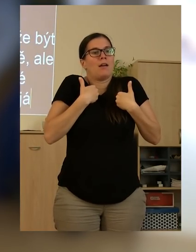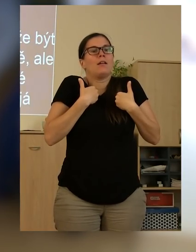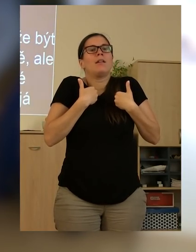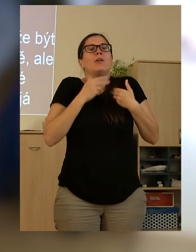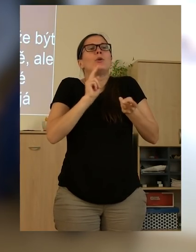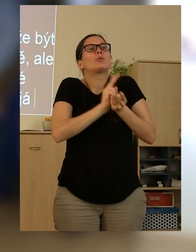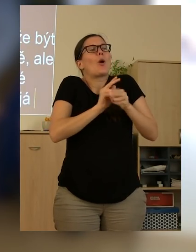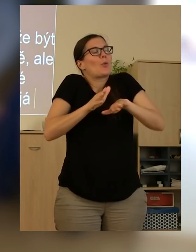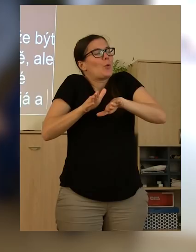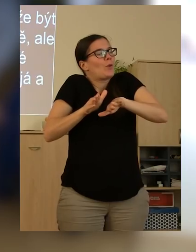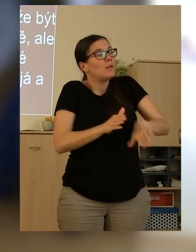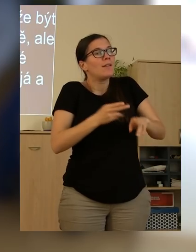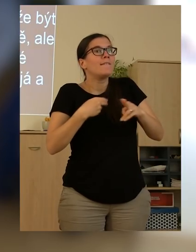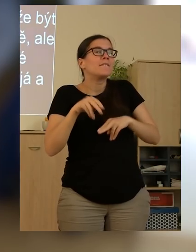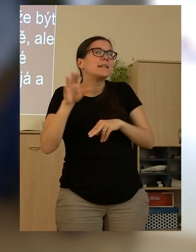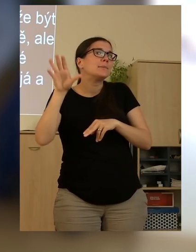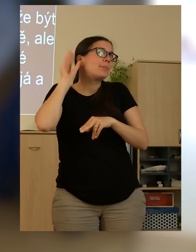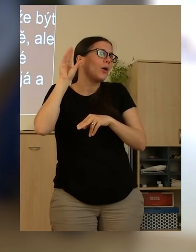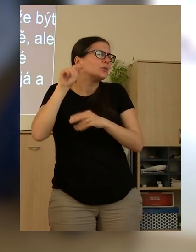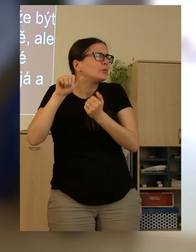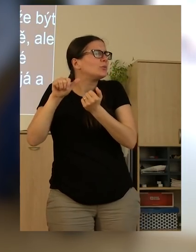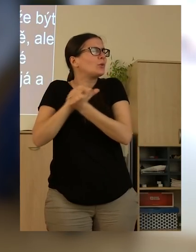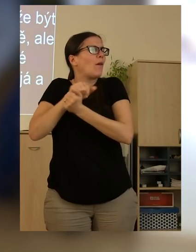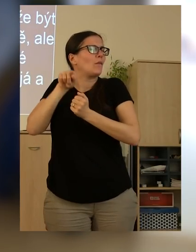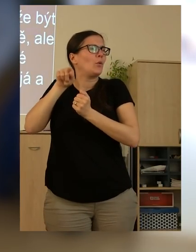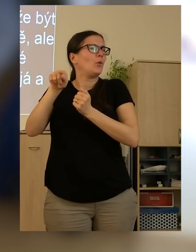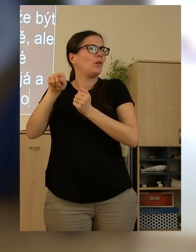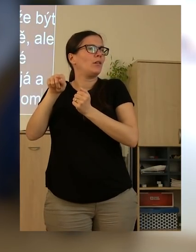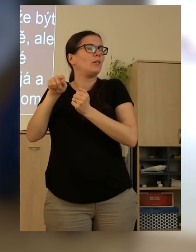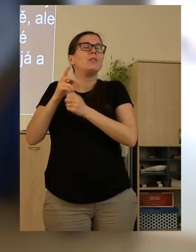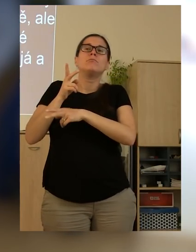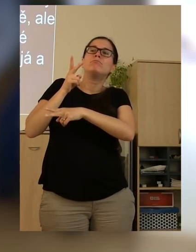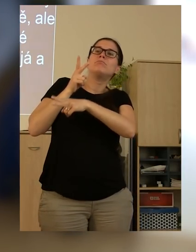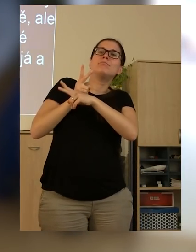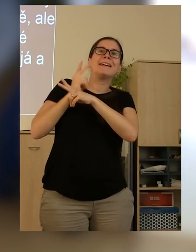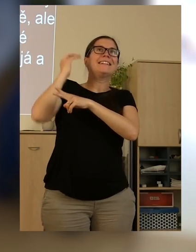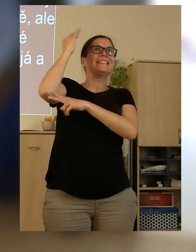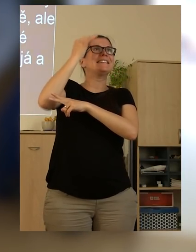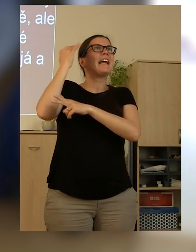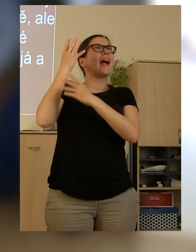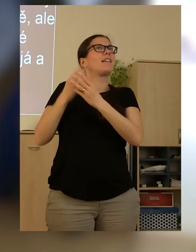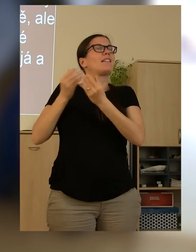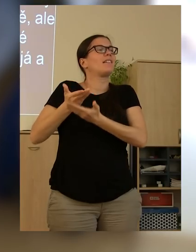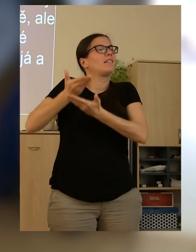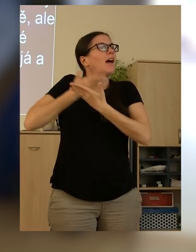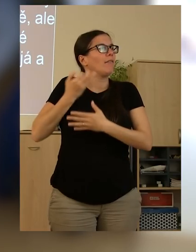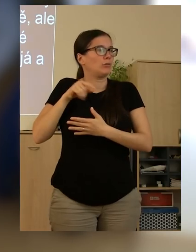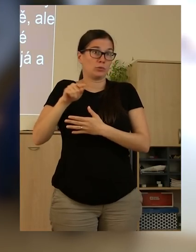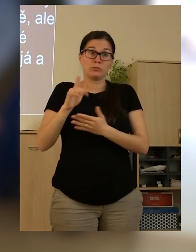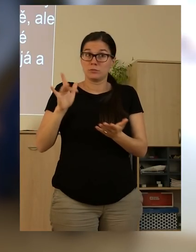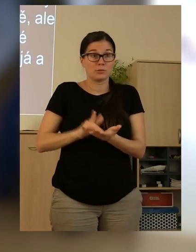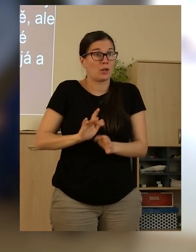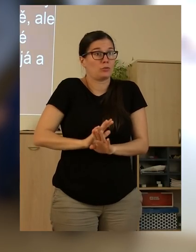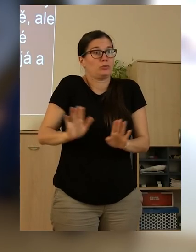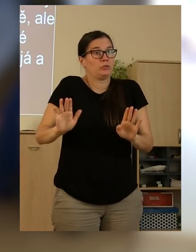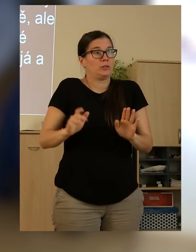a poslechnout si ještě jednou, pomalej, nezaujatěji to, co ten sen říká. To úplně stačí. Já